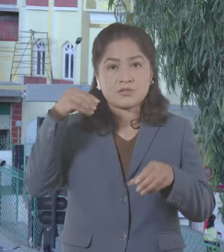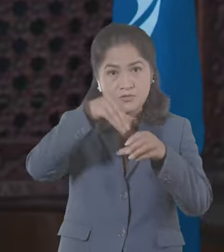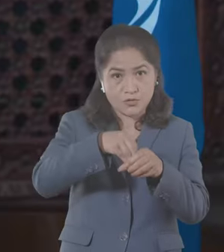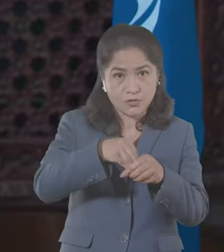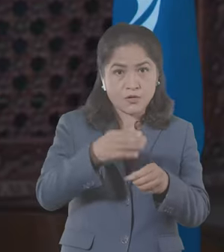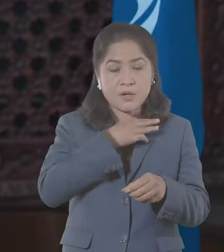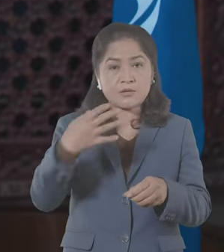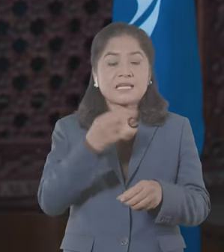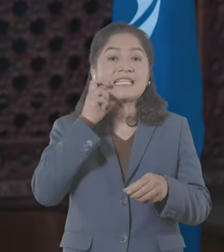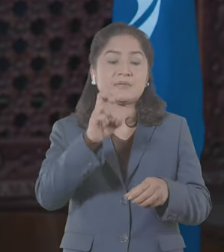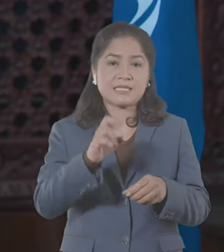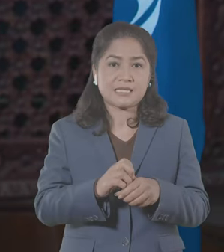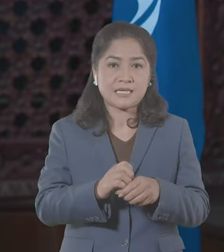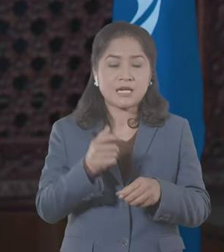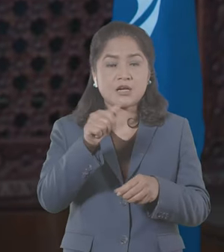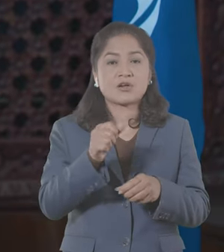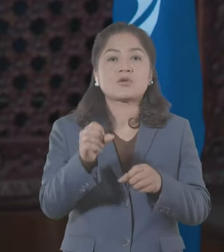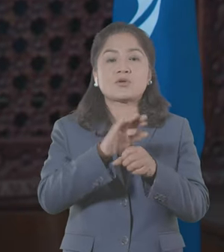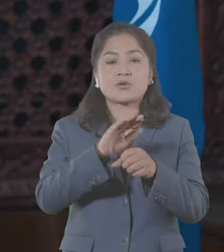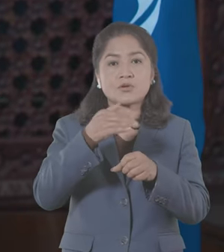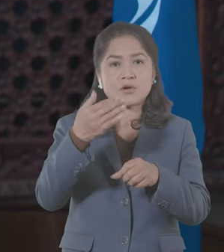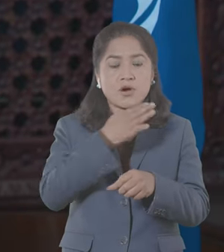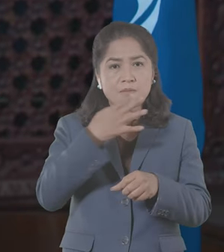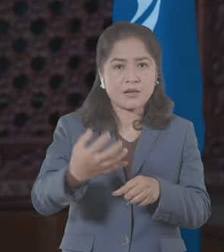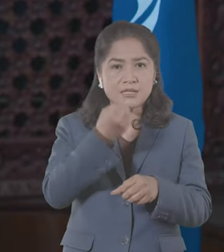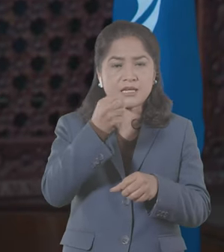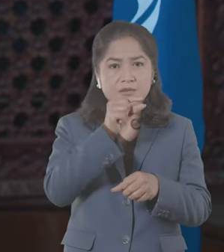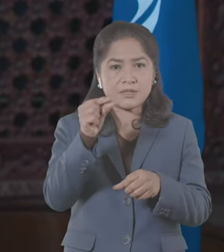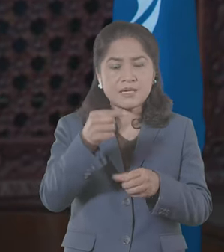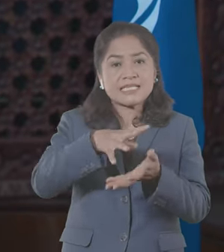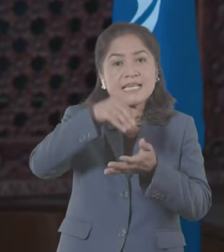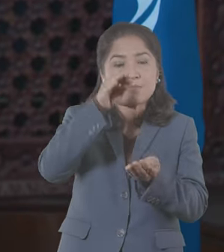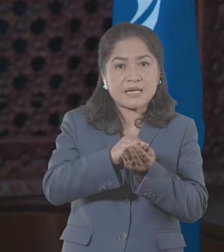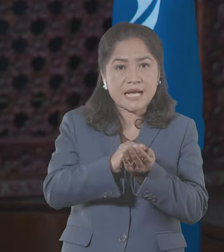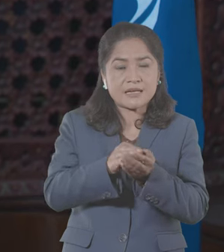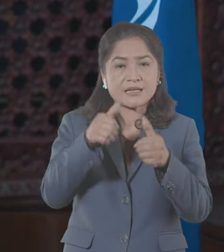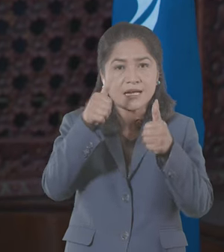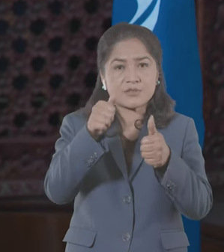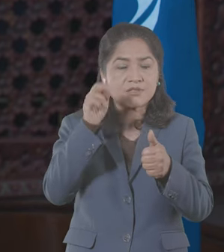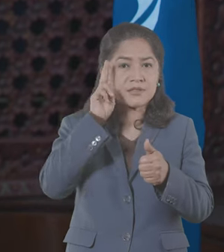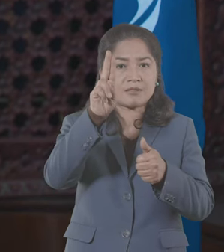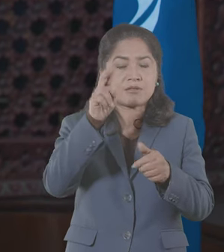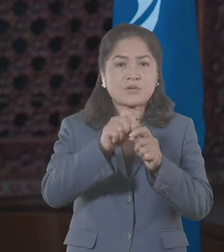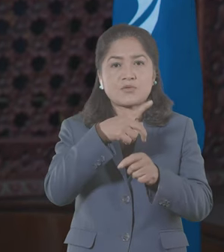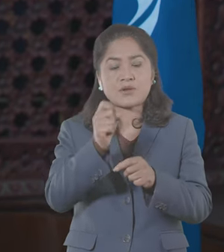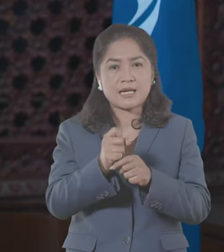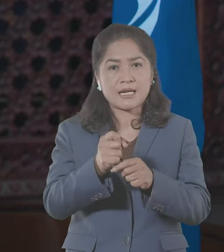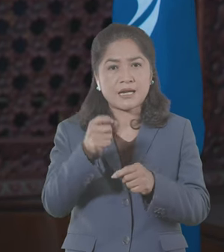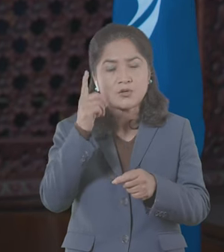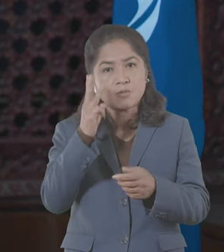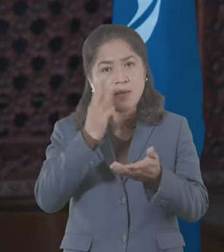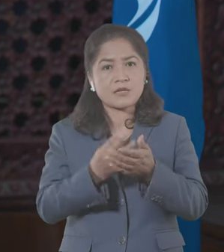Join me on Human Rights Day to call for placing human rights at the center of our recovery efforts.